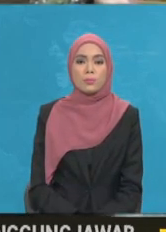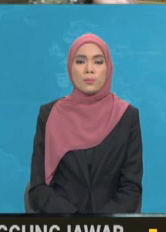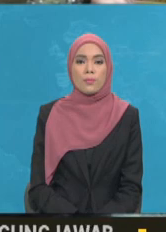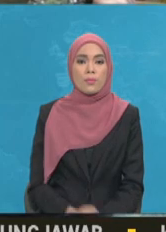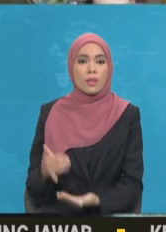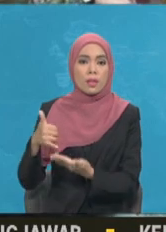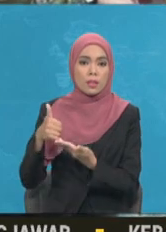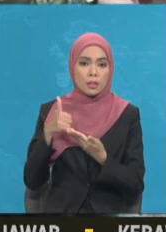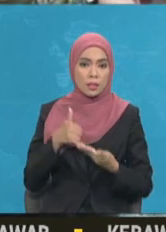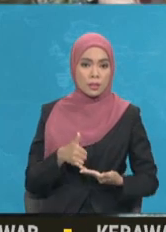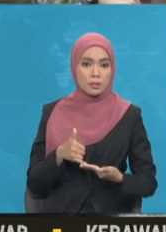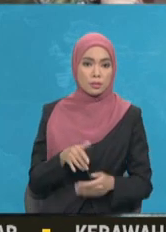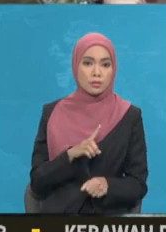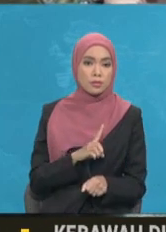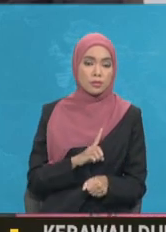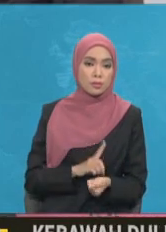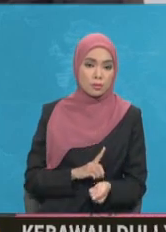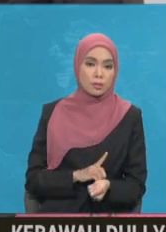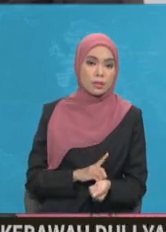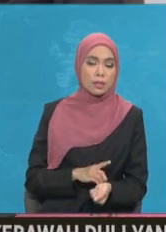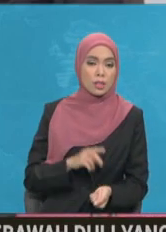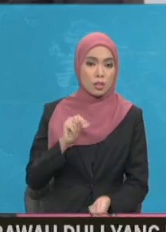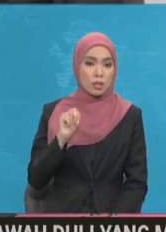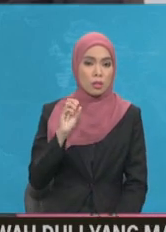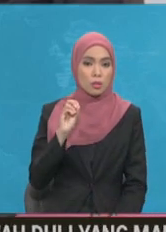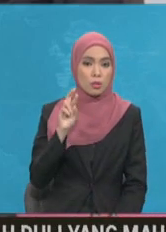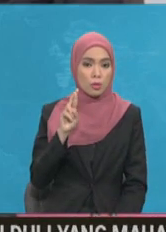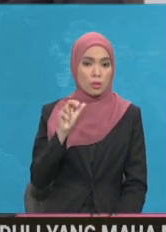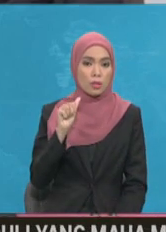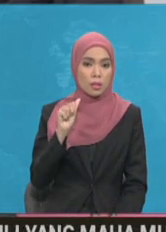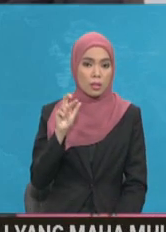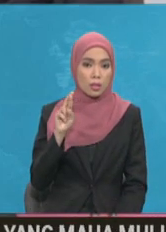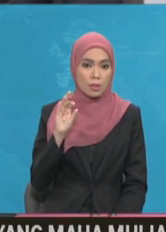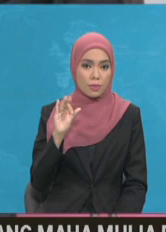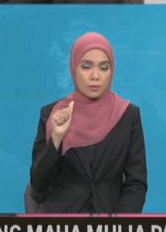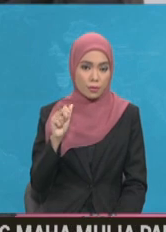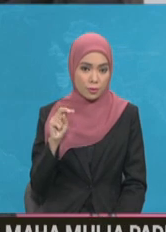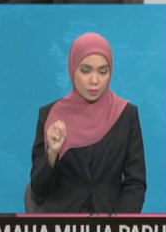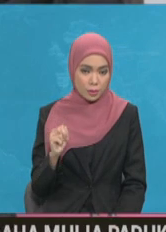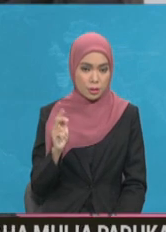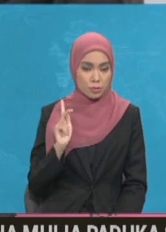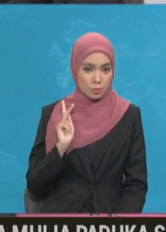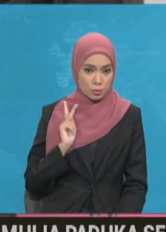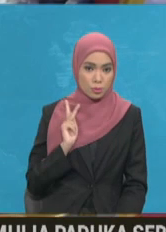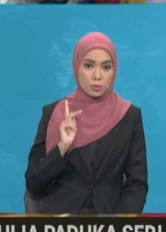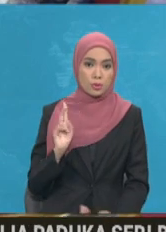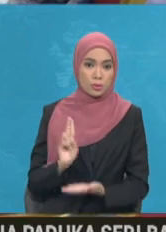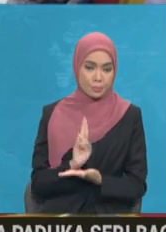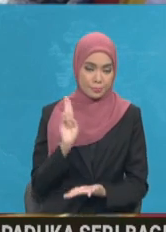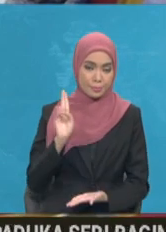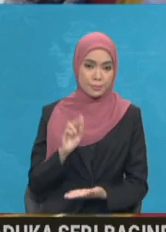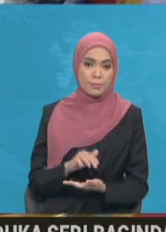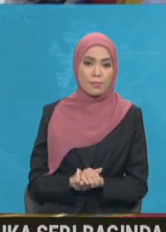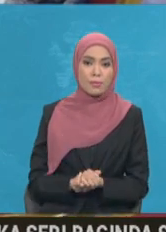hadir Doktor Haji Nur Arfan bin Haji Zainal Rektor Unisa bertemakan bersabar